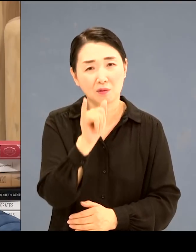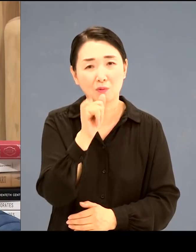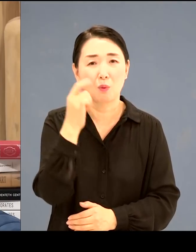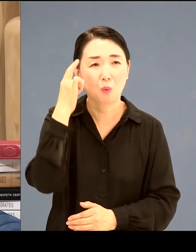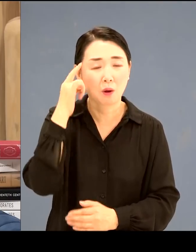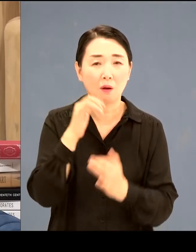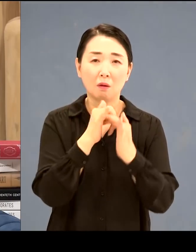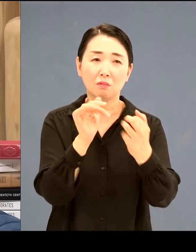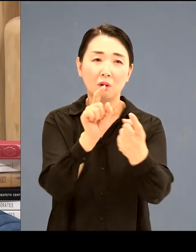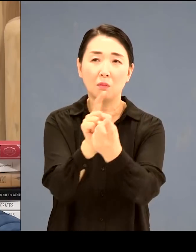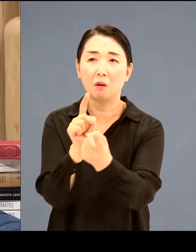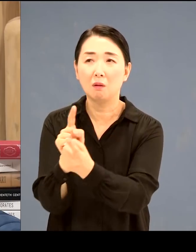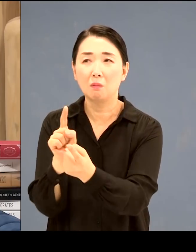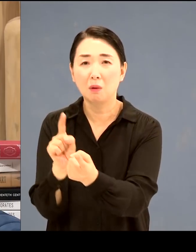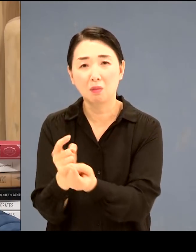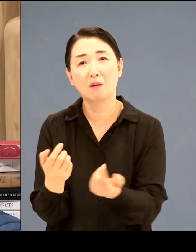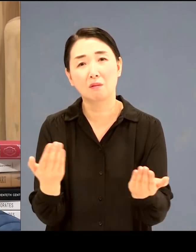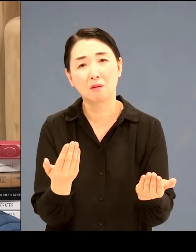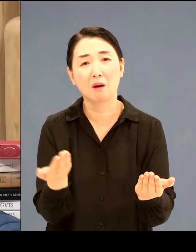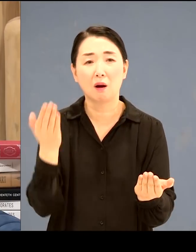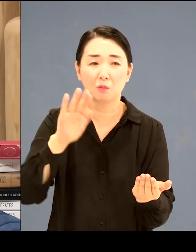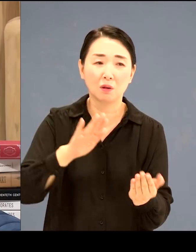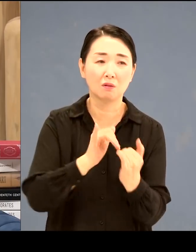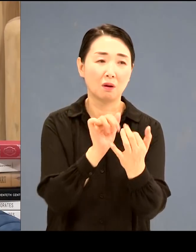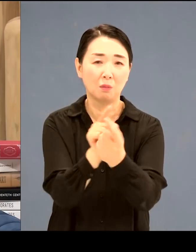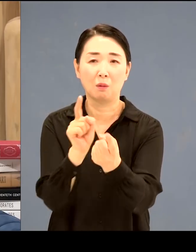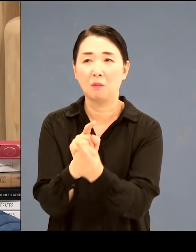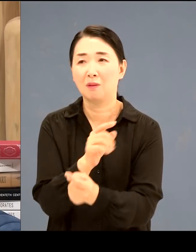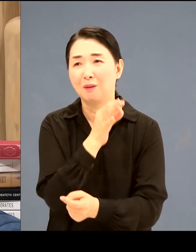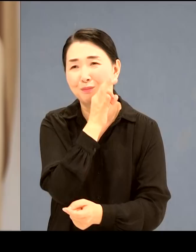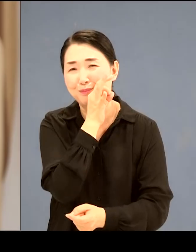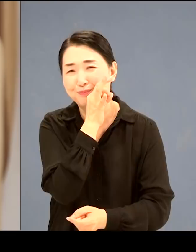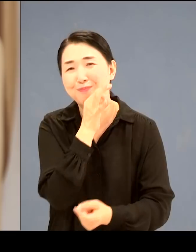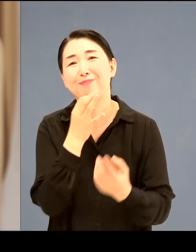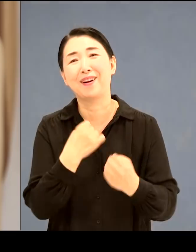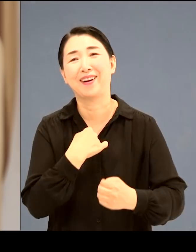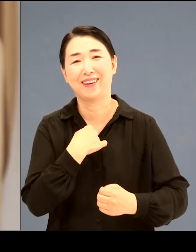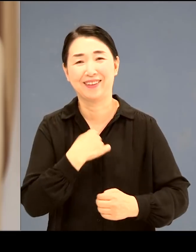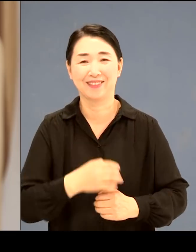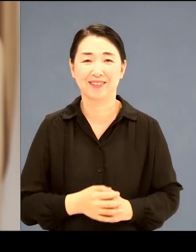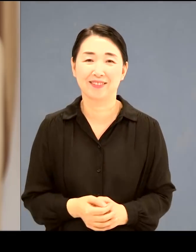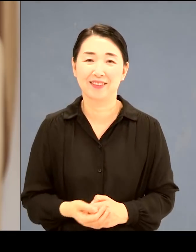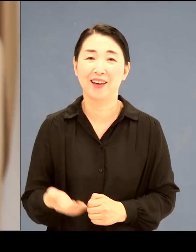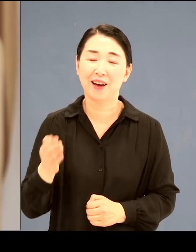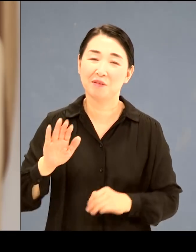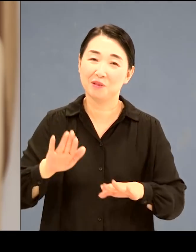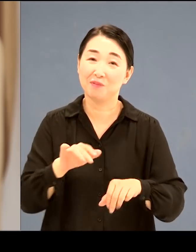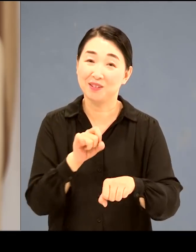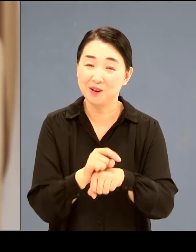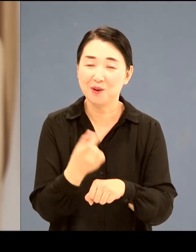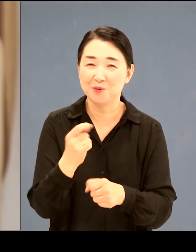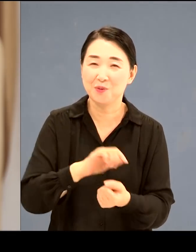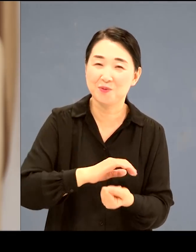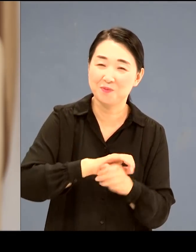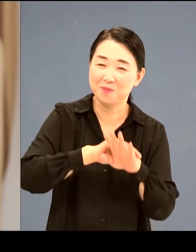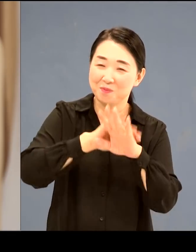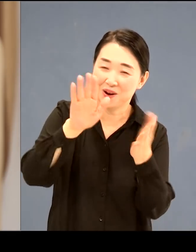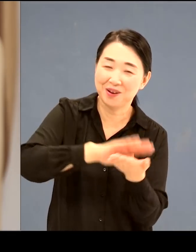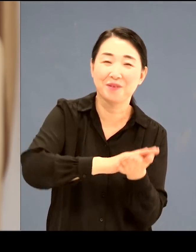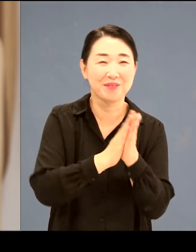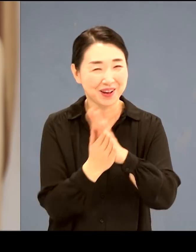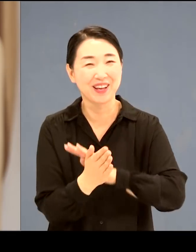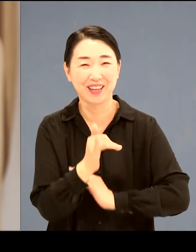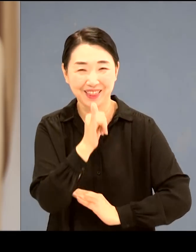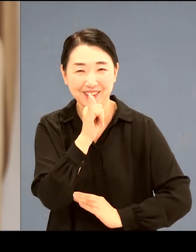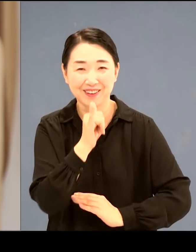되는 일인데 사람 상대하는 게 조금 부끄러웠던 시절이었거든요. 지금은 많이 성격이 그나마 변해서 이